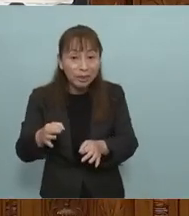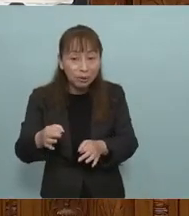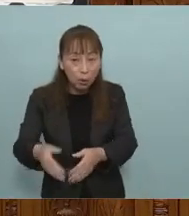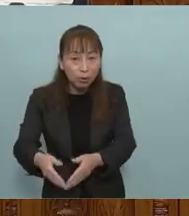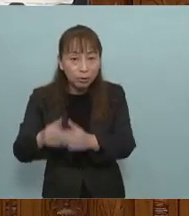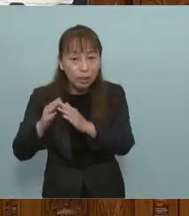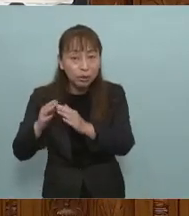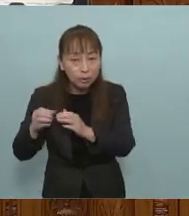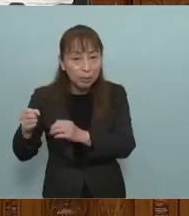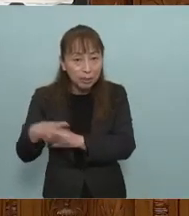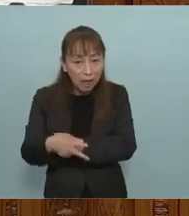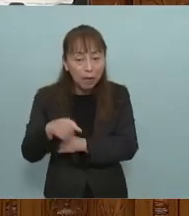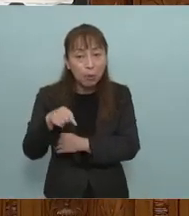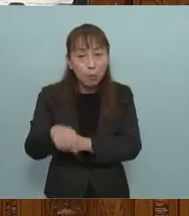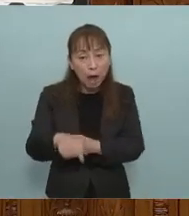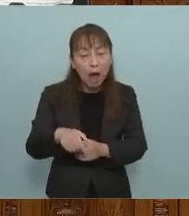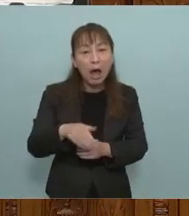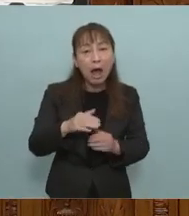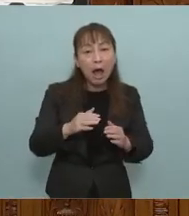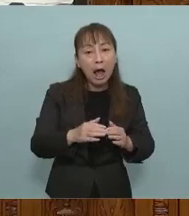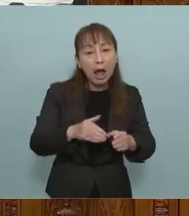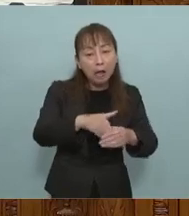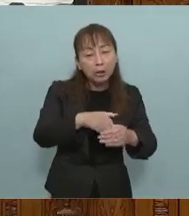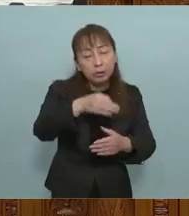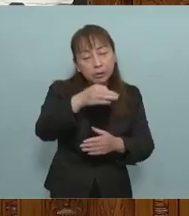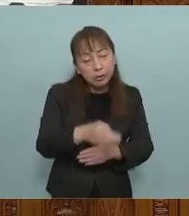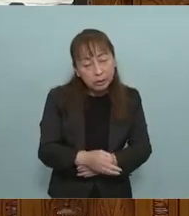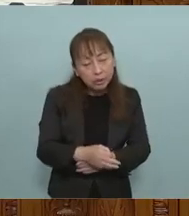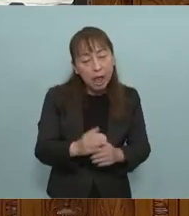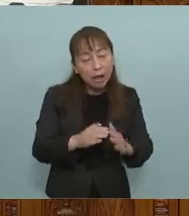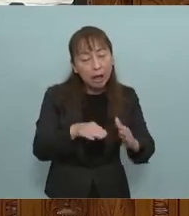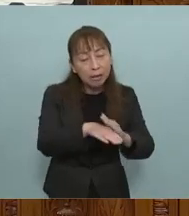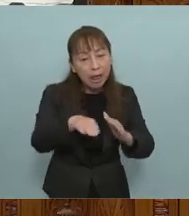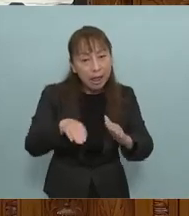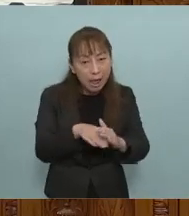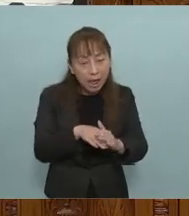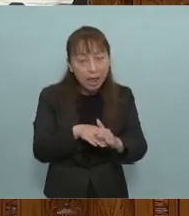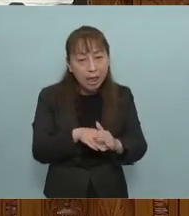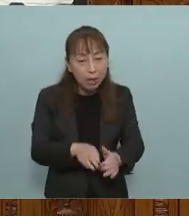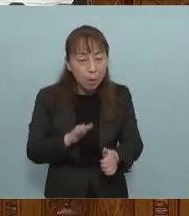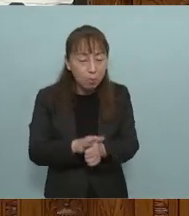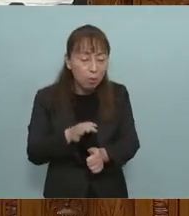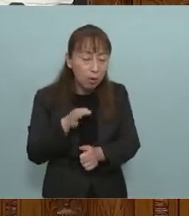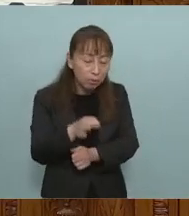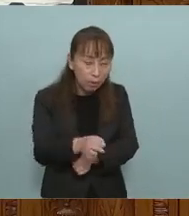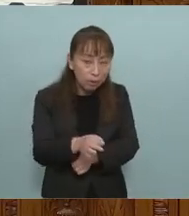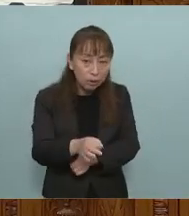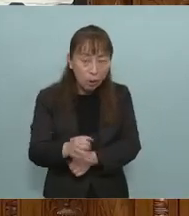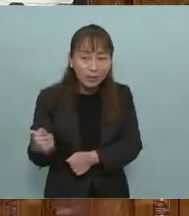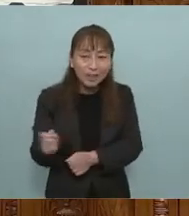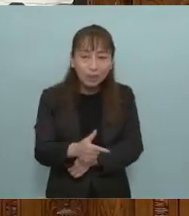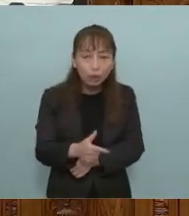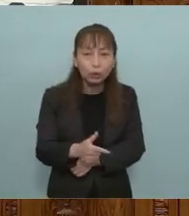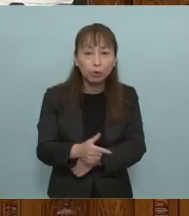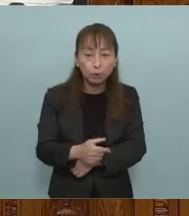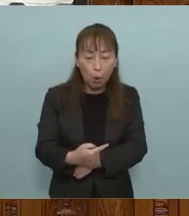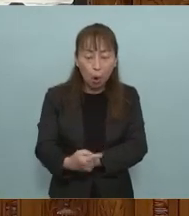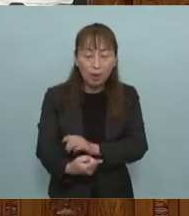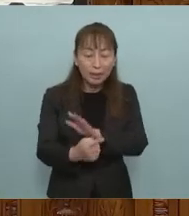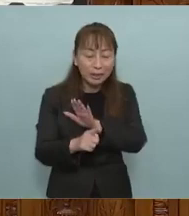影響が大きい低所得世帯向けの給付金の創設など、緊急の支援策を講じ